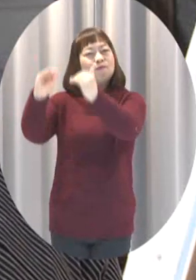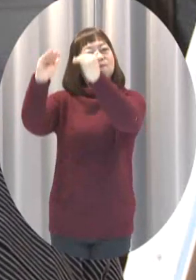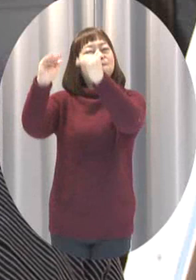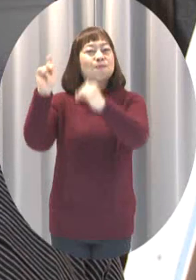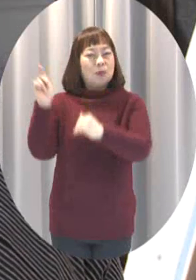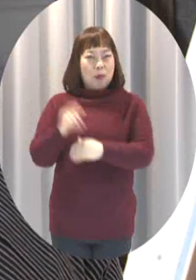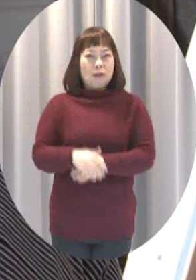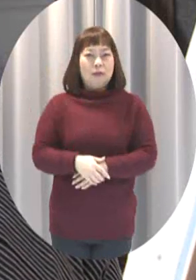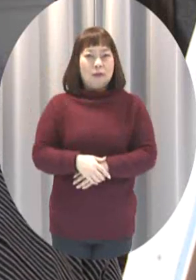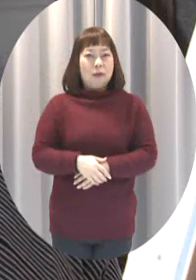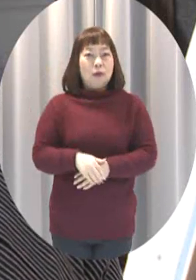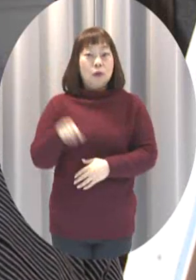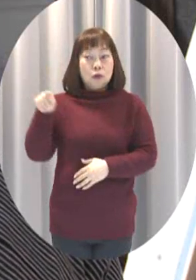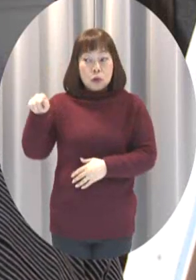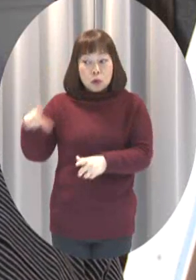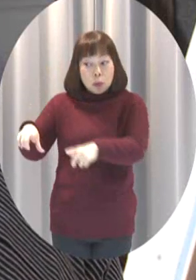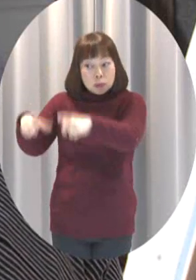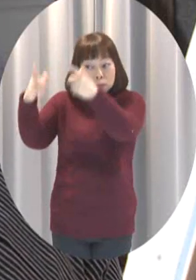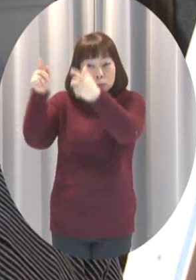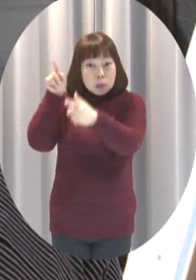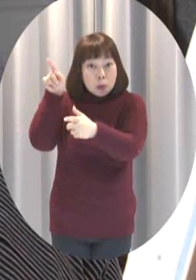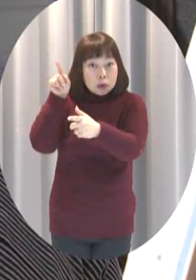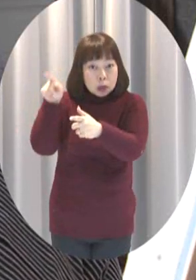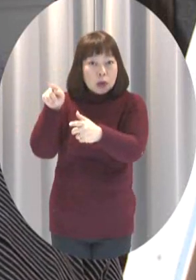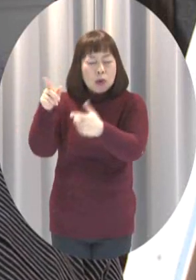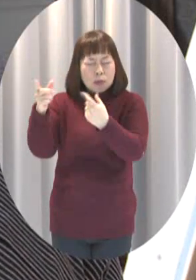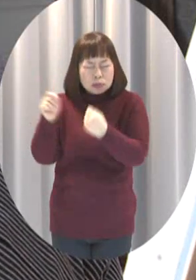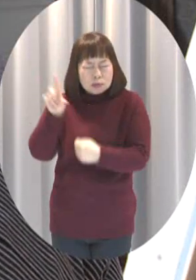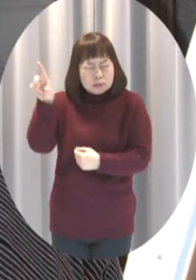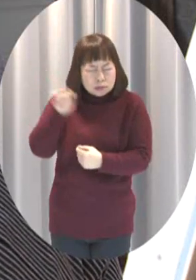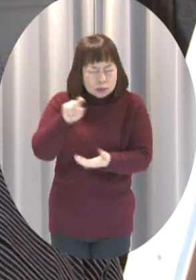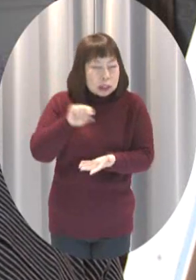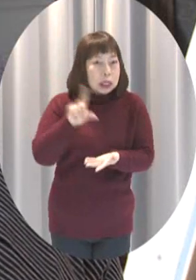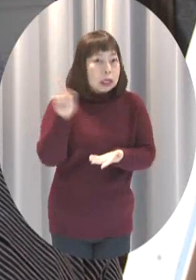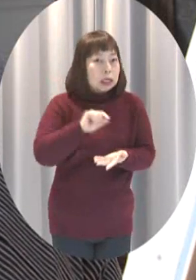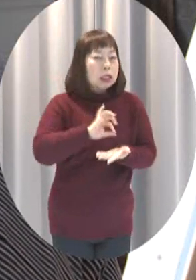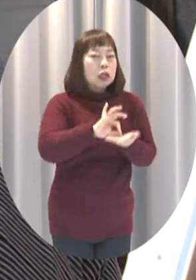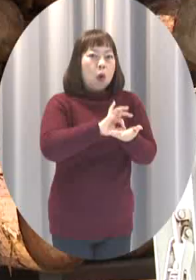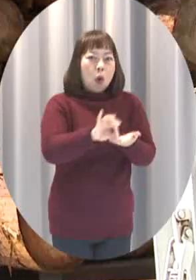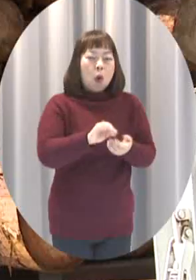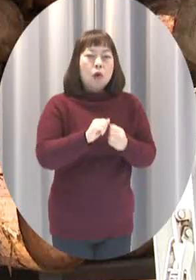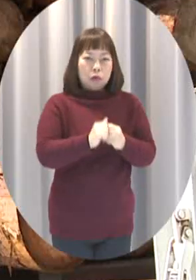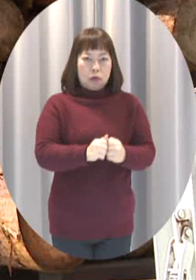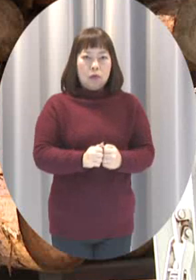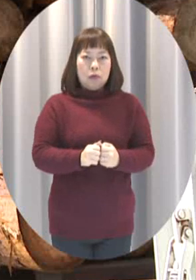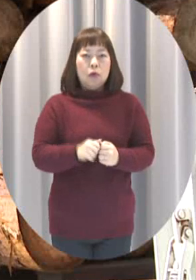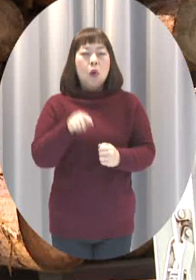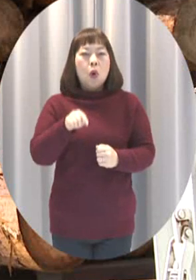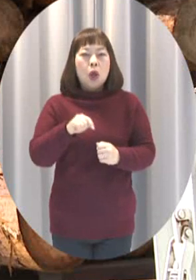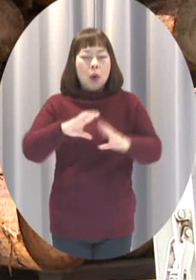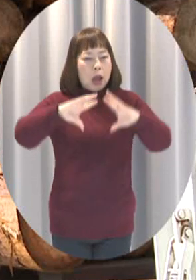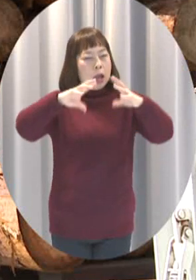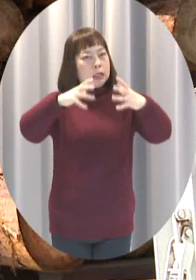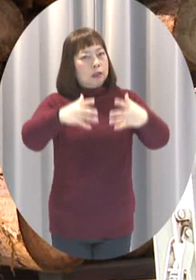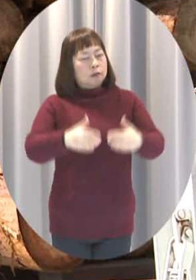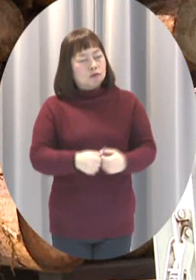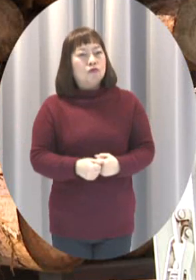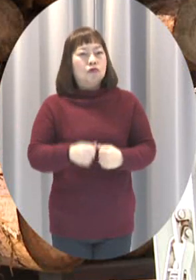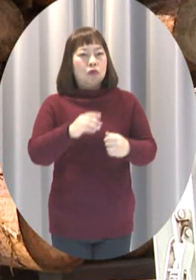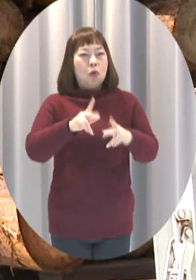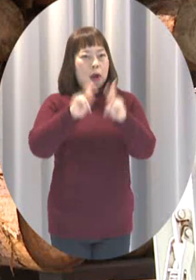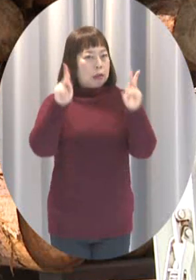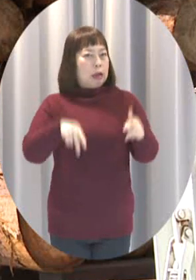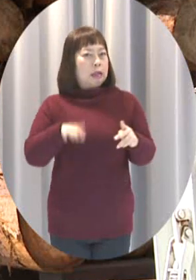。その木材を有効利用することは喫緊の課題であると思っております